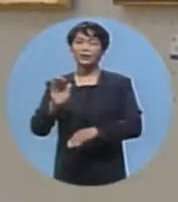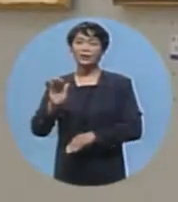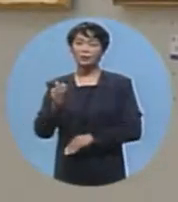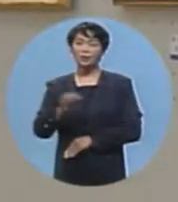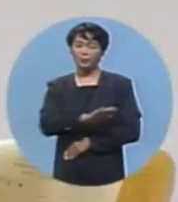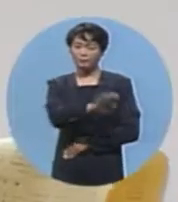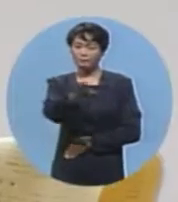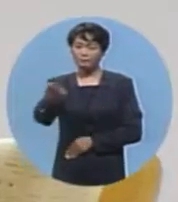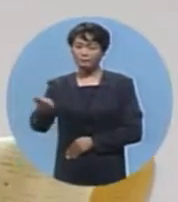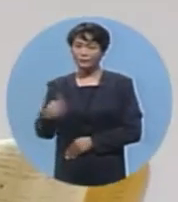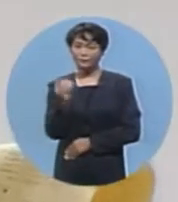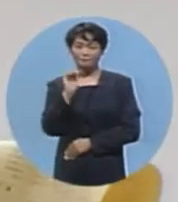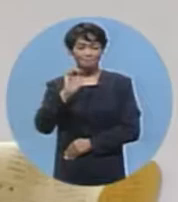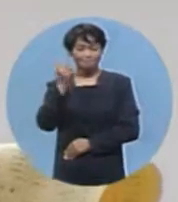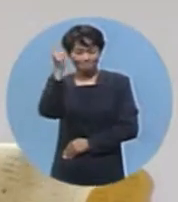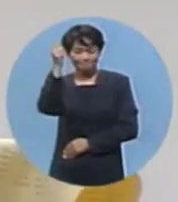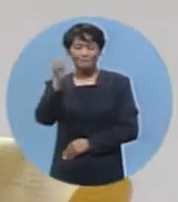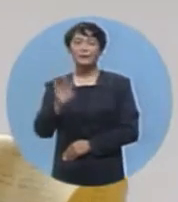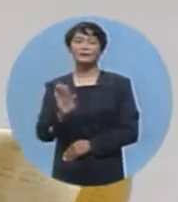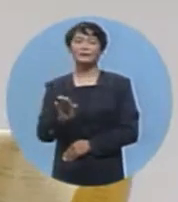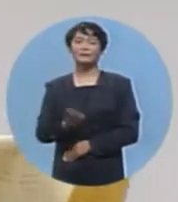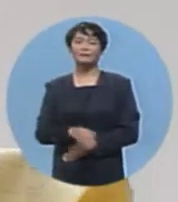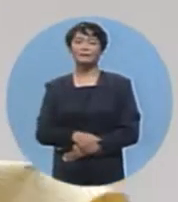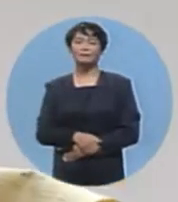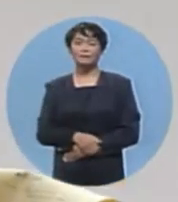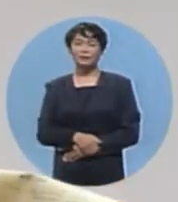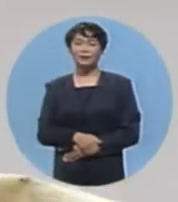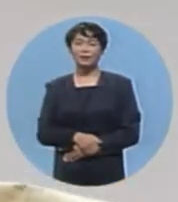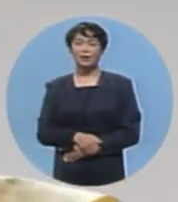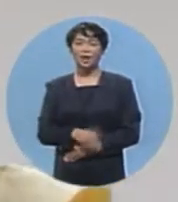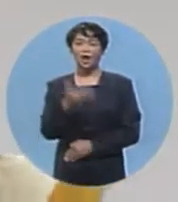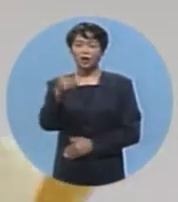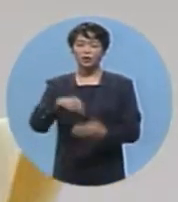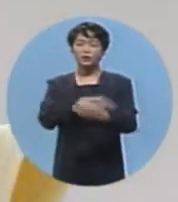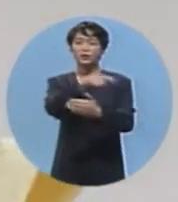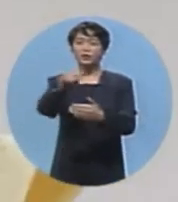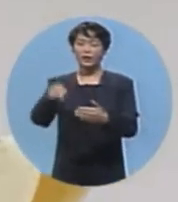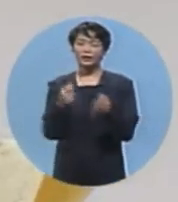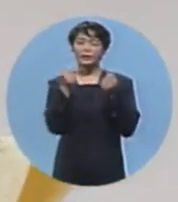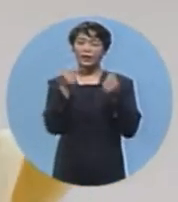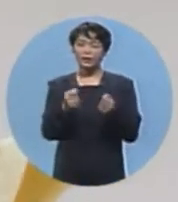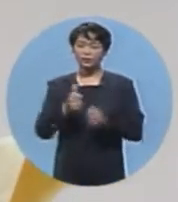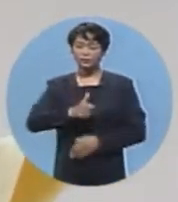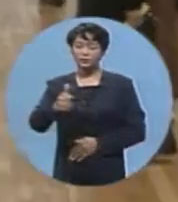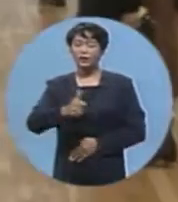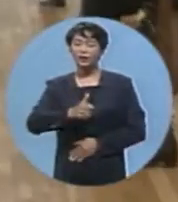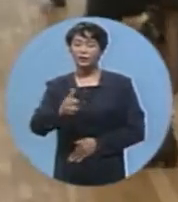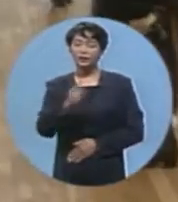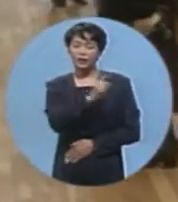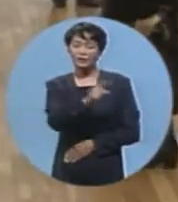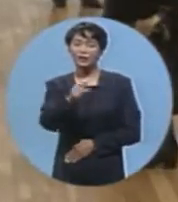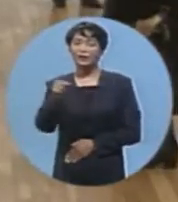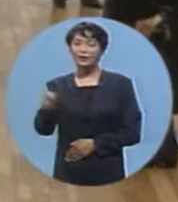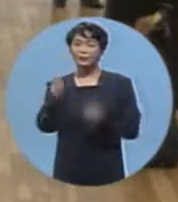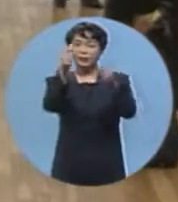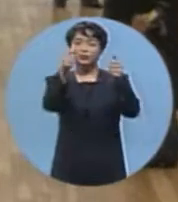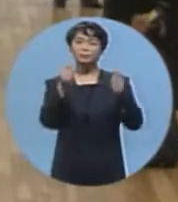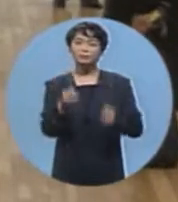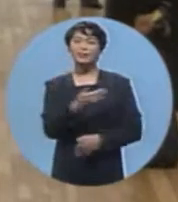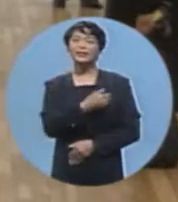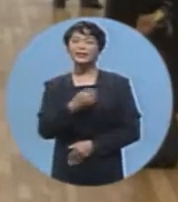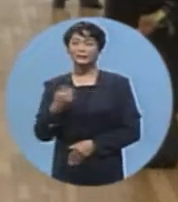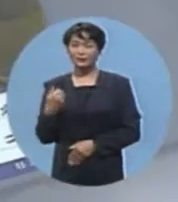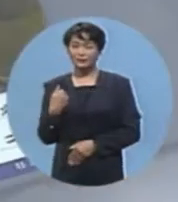の出来栄えですよ。区内在住在勤の方だったら誰でも展示できるんですよ、